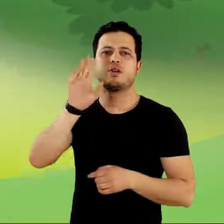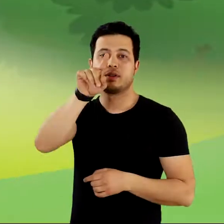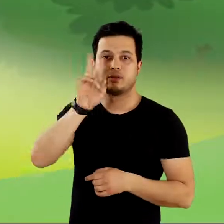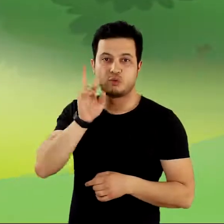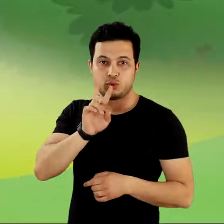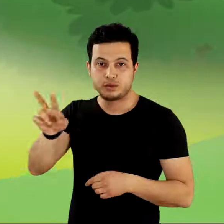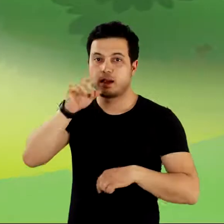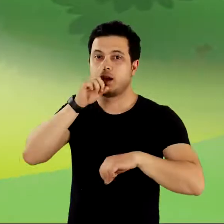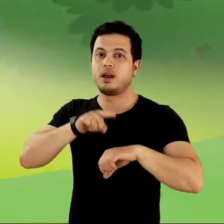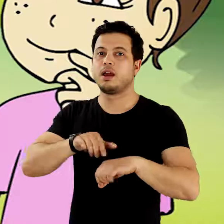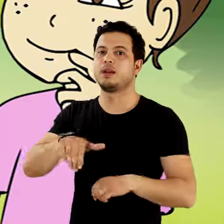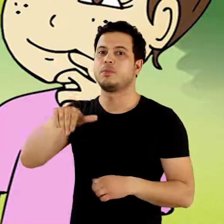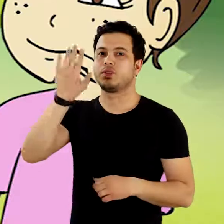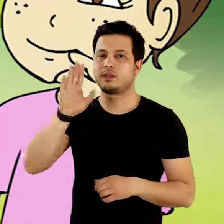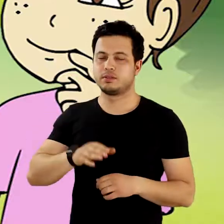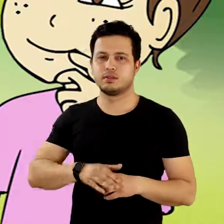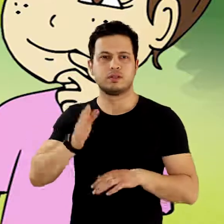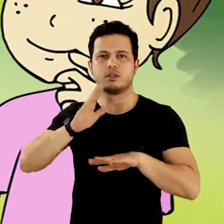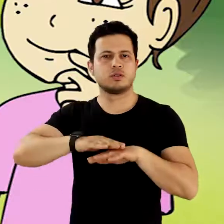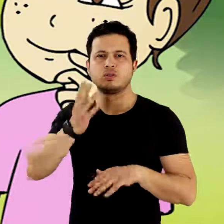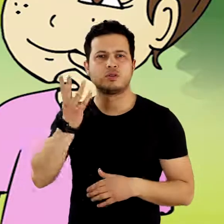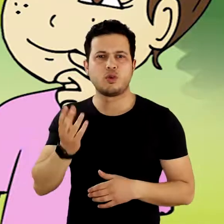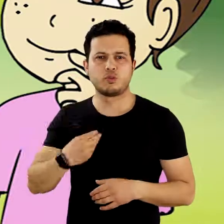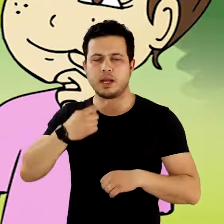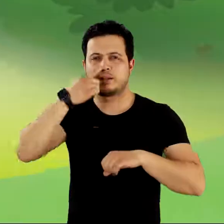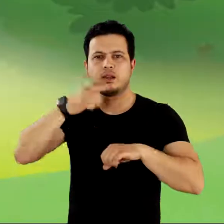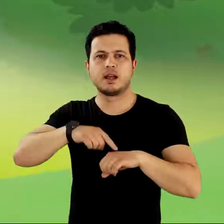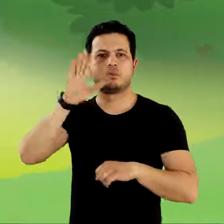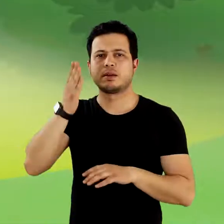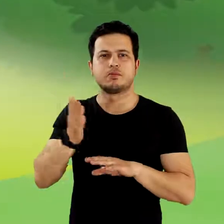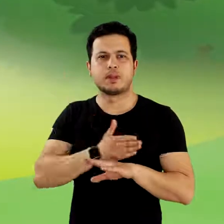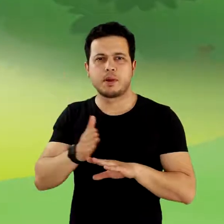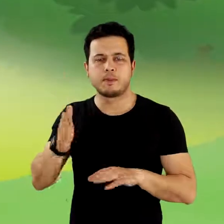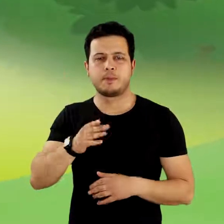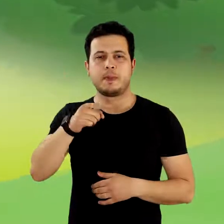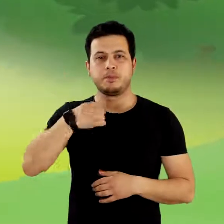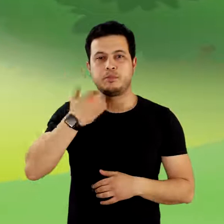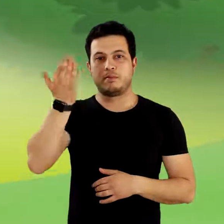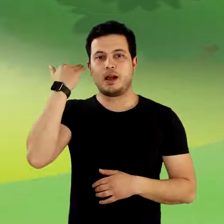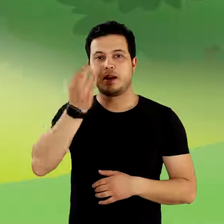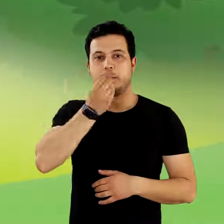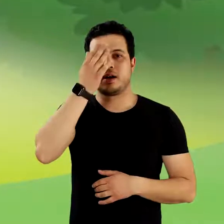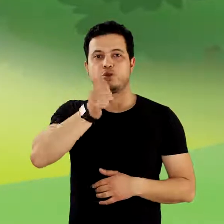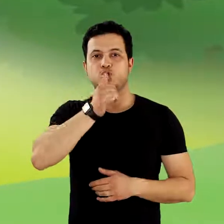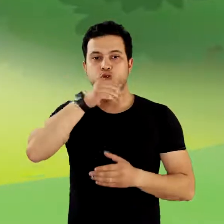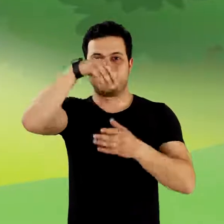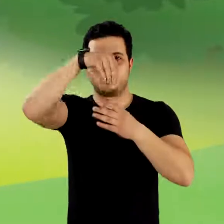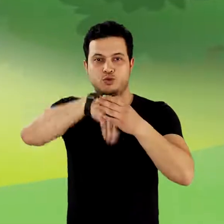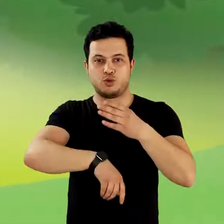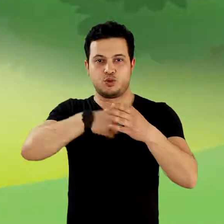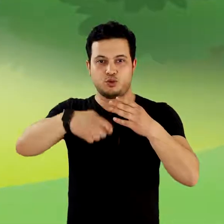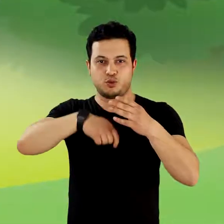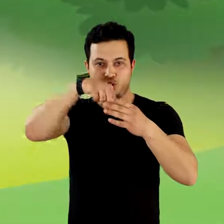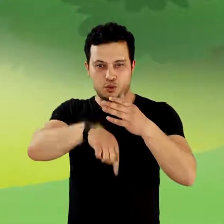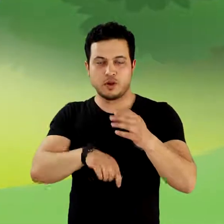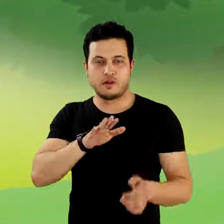gözlerine inanamayacaksın. Neye inanamayacakmışım acaba? Bizim arka bahçedeki su kuyusu var ya hani. Dedemin suları depolamak